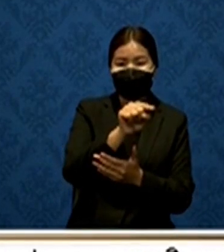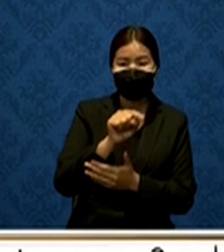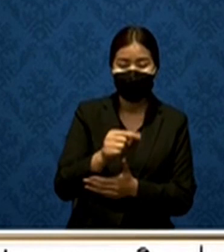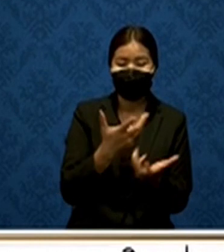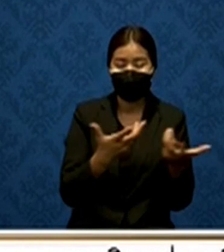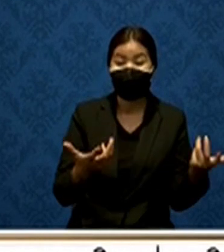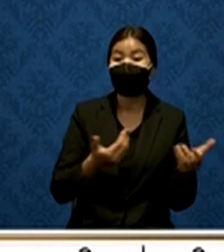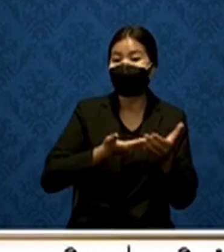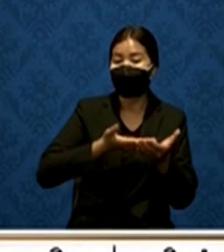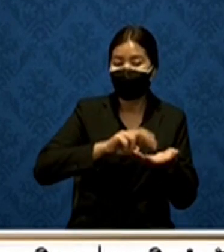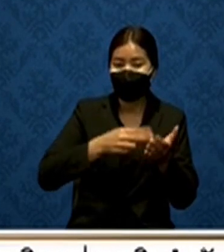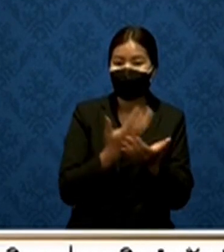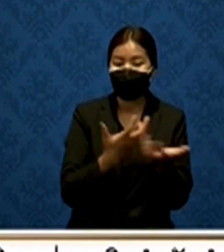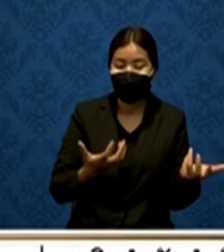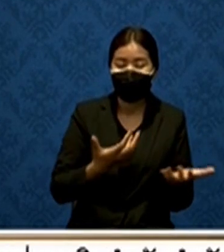งขน 500%